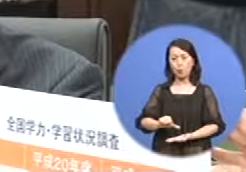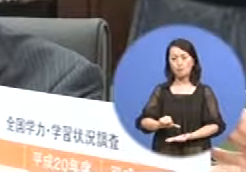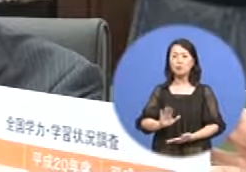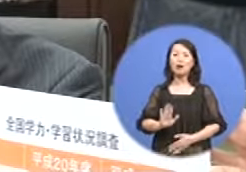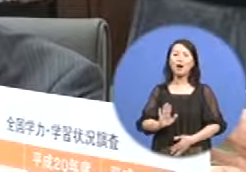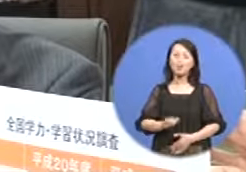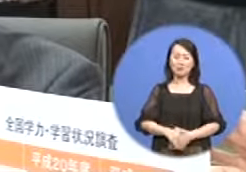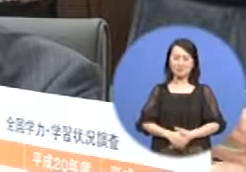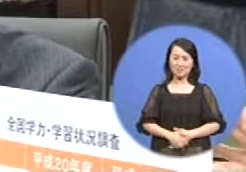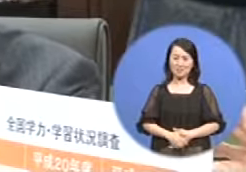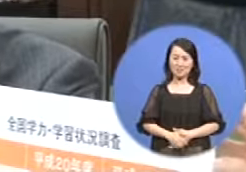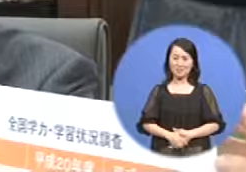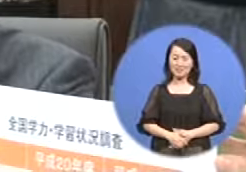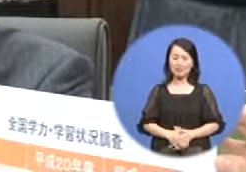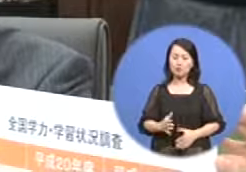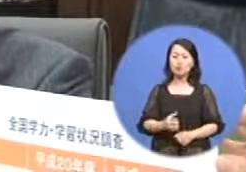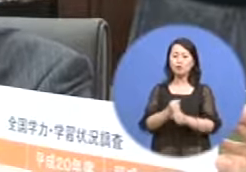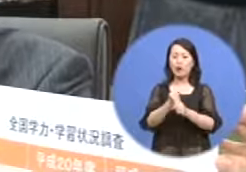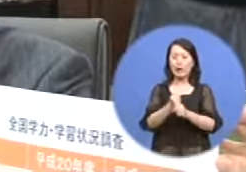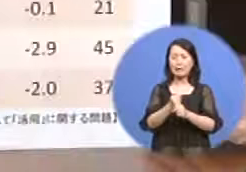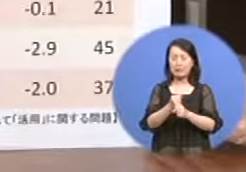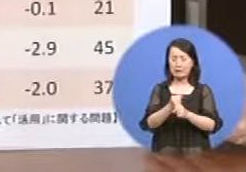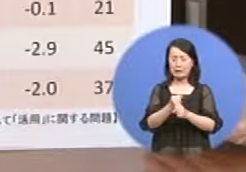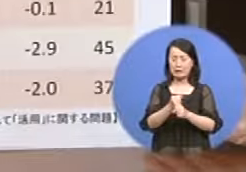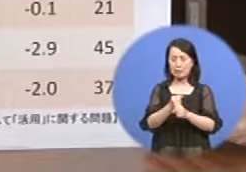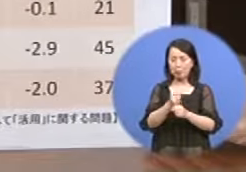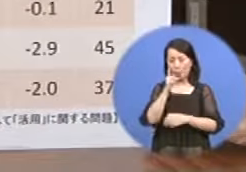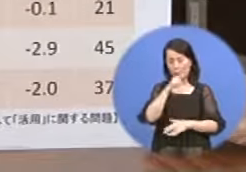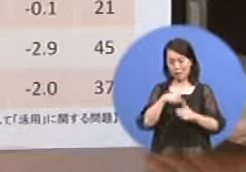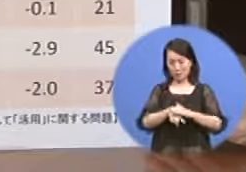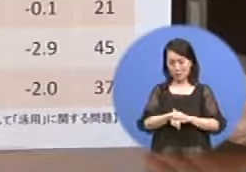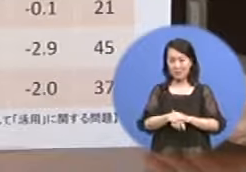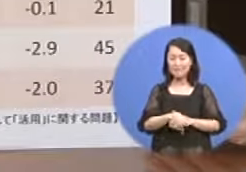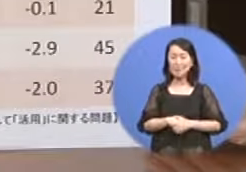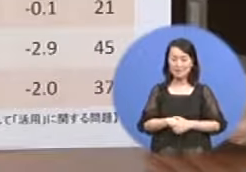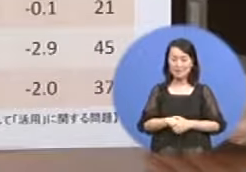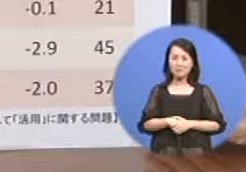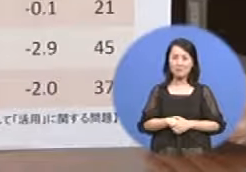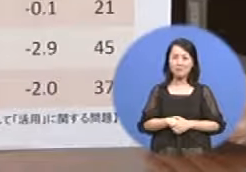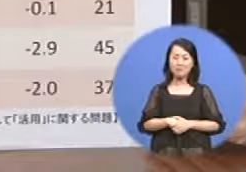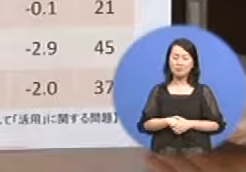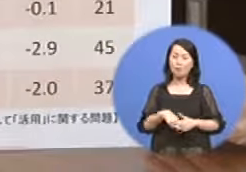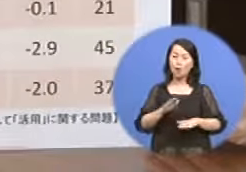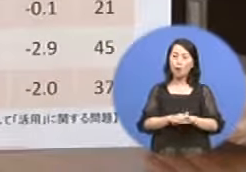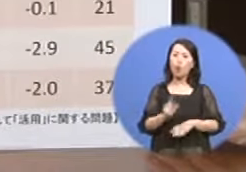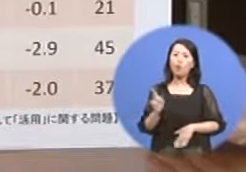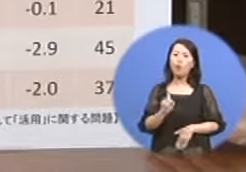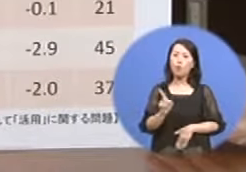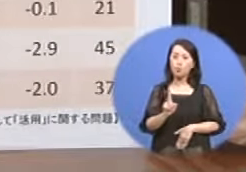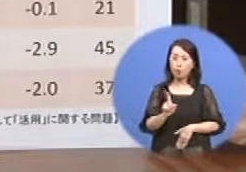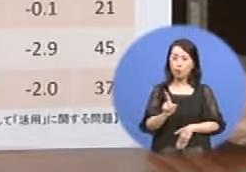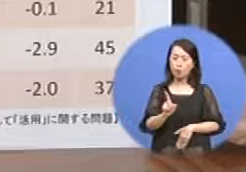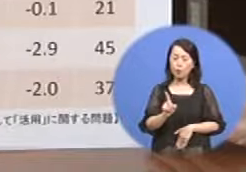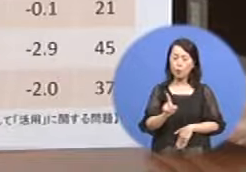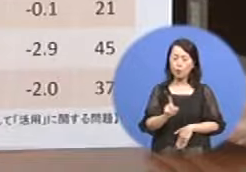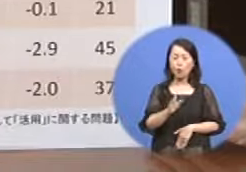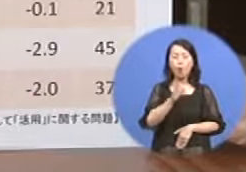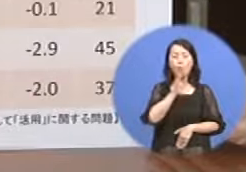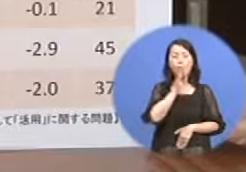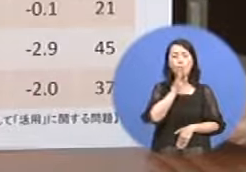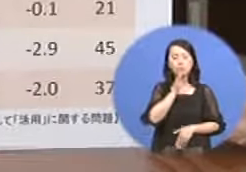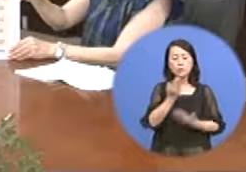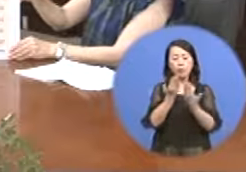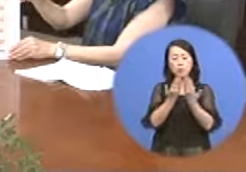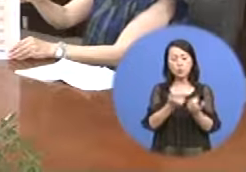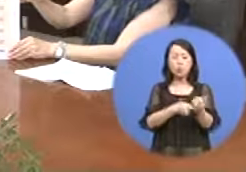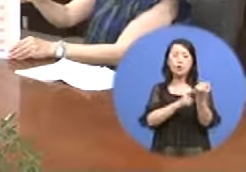ね。ということで、はい、あんまりよろしくありません。 はい、 でじゃあどういうふうにしてやっていくかということは、はい、本当の学力をつけなきゃいけない